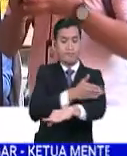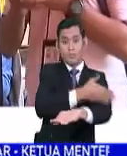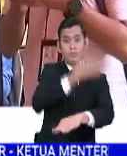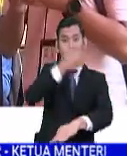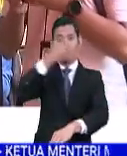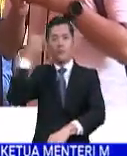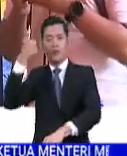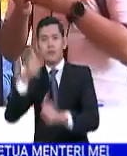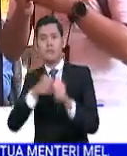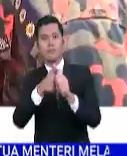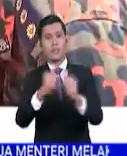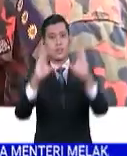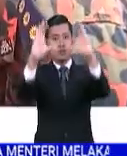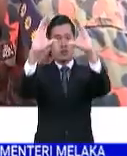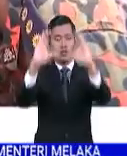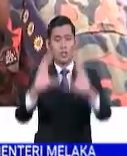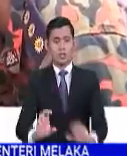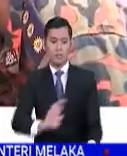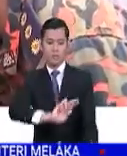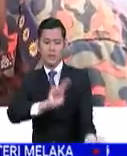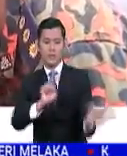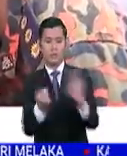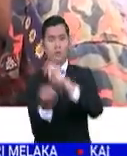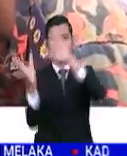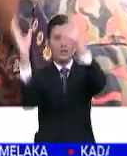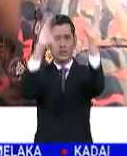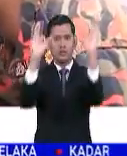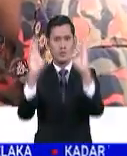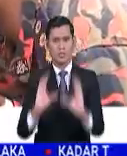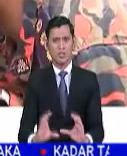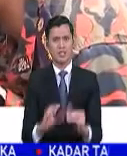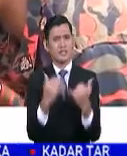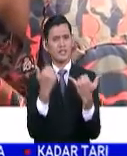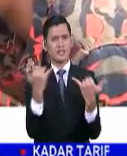berdasarkan tren situasi perubahan iklim yang tidak menentu.